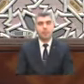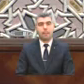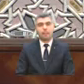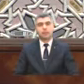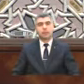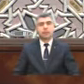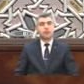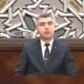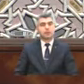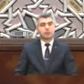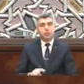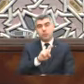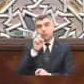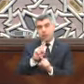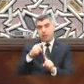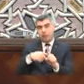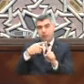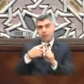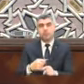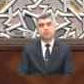تفضلوا سيد النائب في إطار التعقيب.